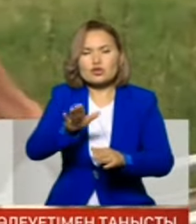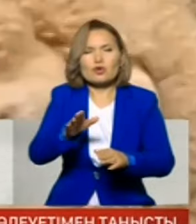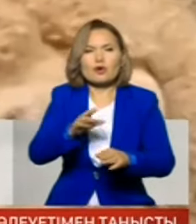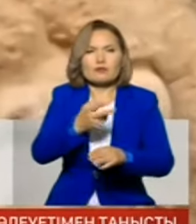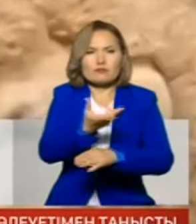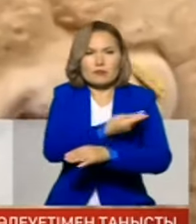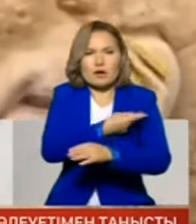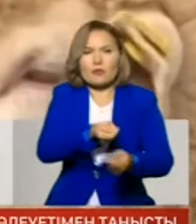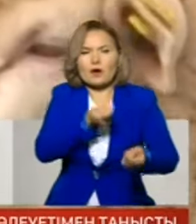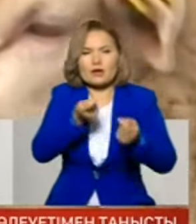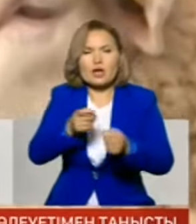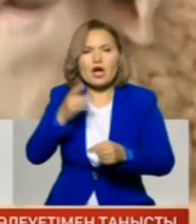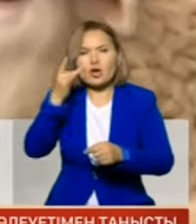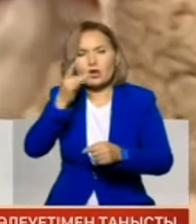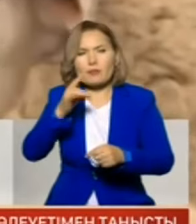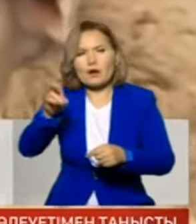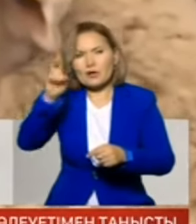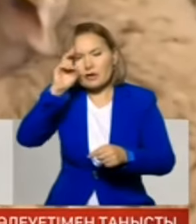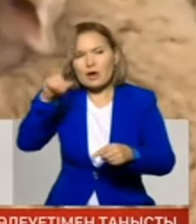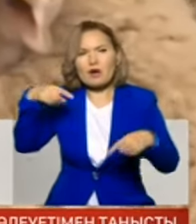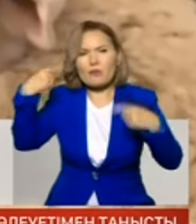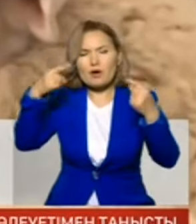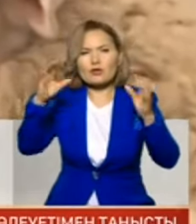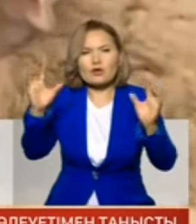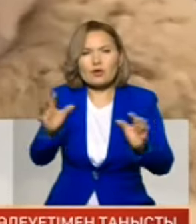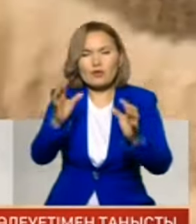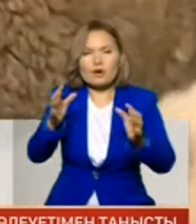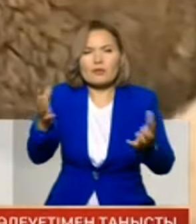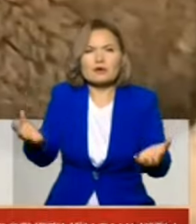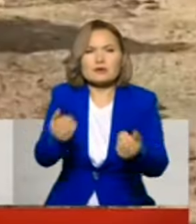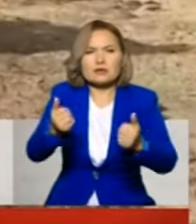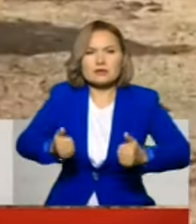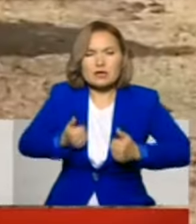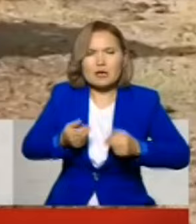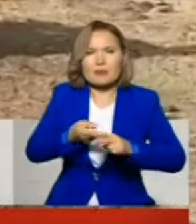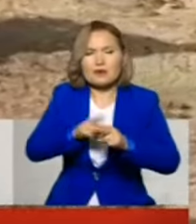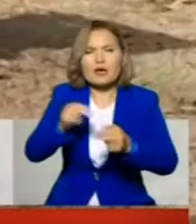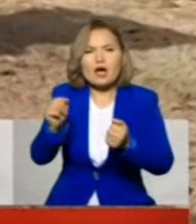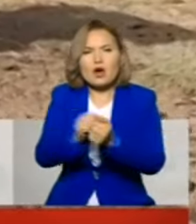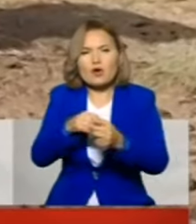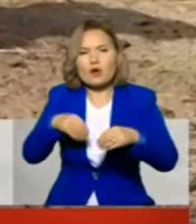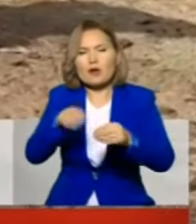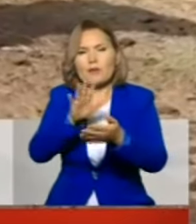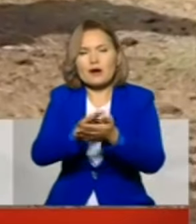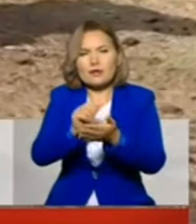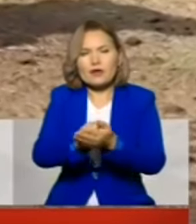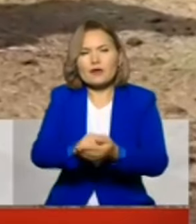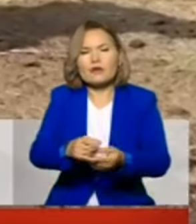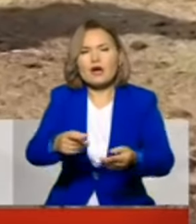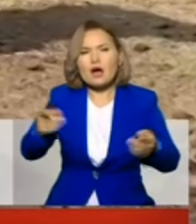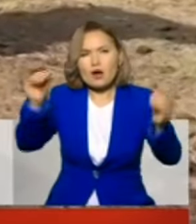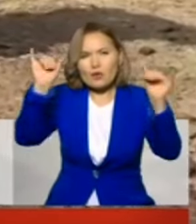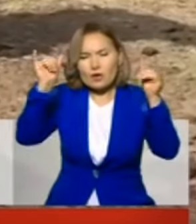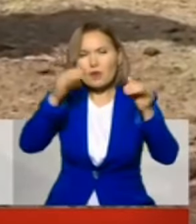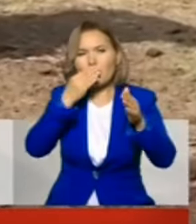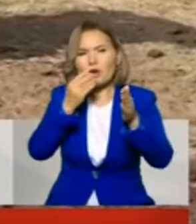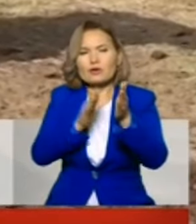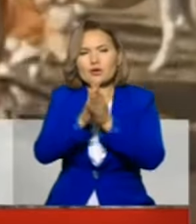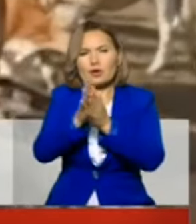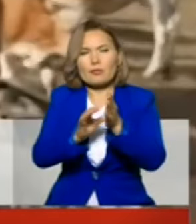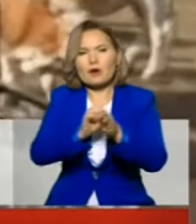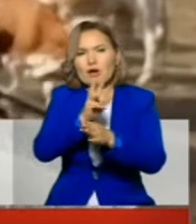бөлген. Румыния шаруалары да мал басын қалай сақтап қаламыз деп дал болуда. Қуаңшылықтың кесірінен ірі қараны жемшөппен қамтамасыз ету